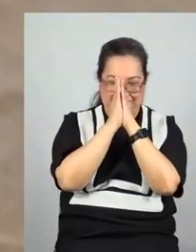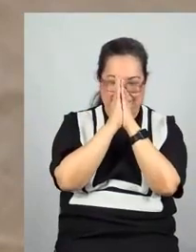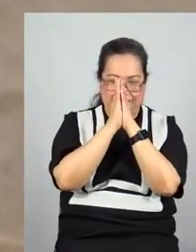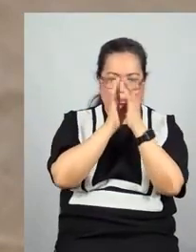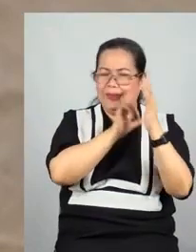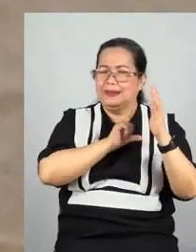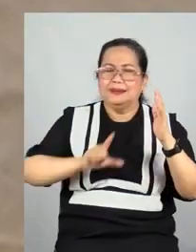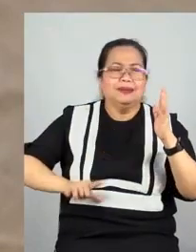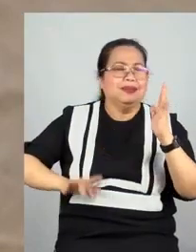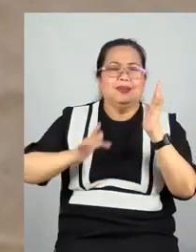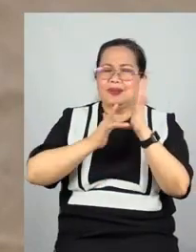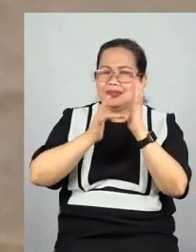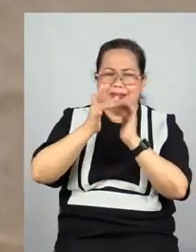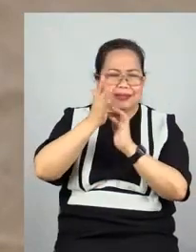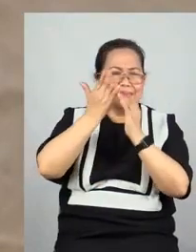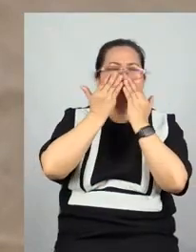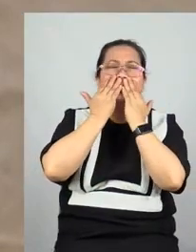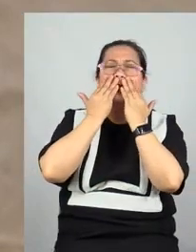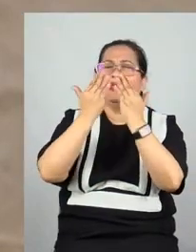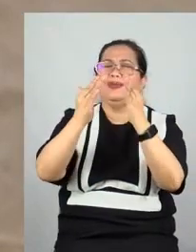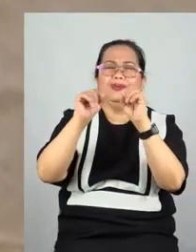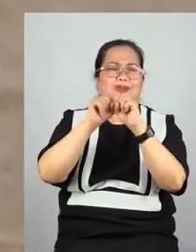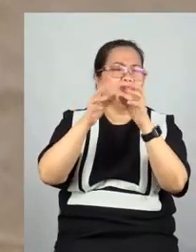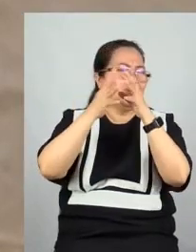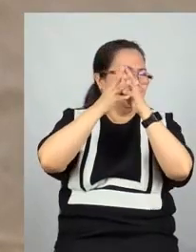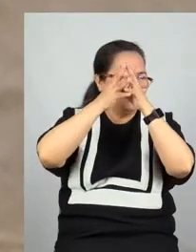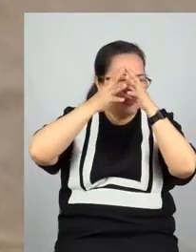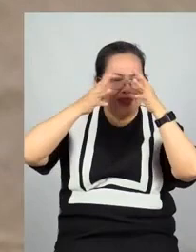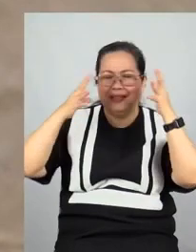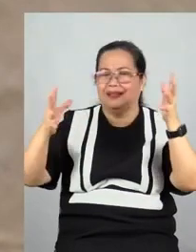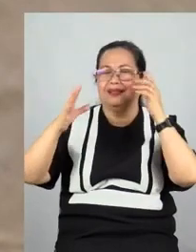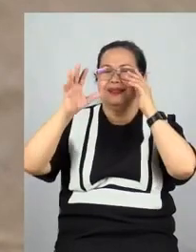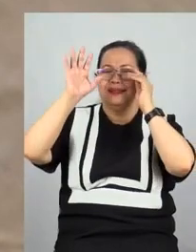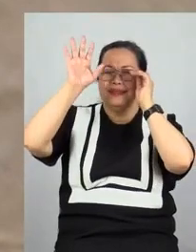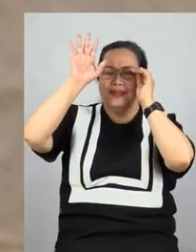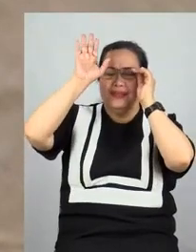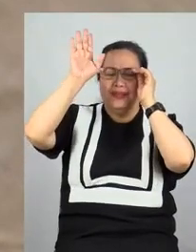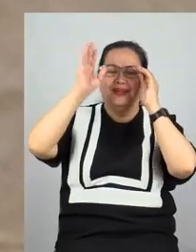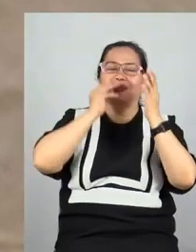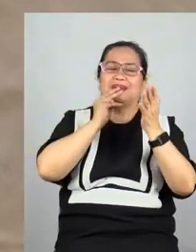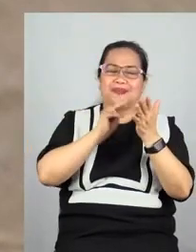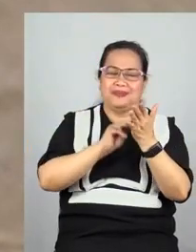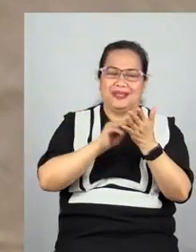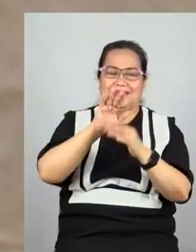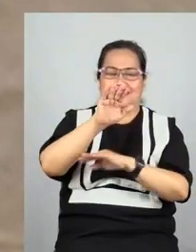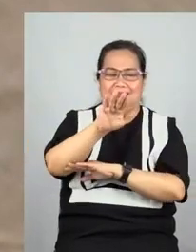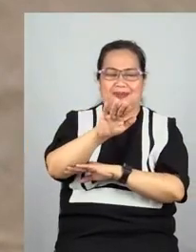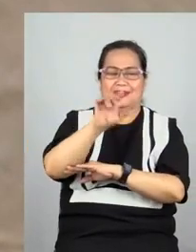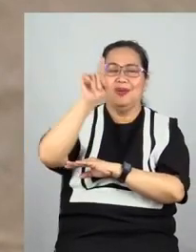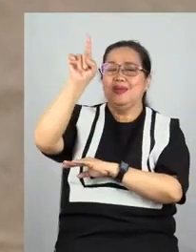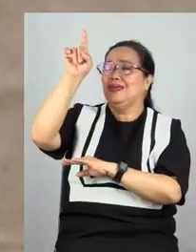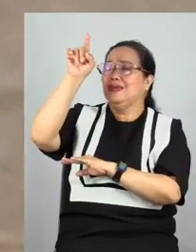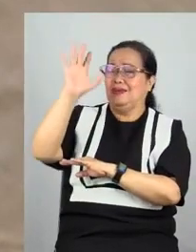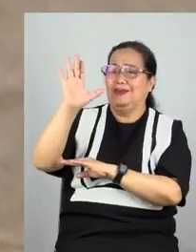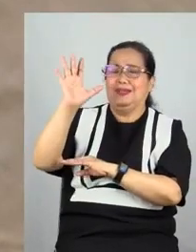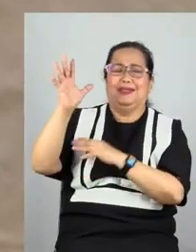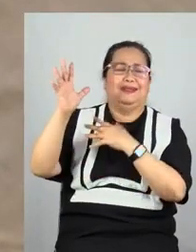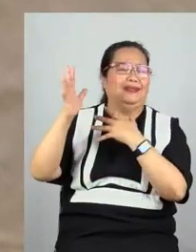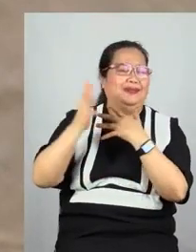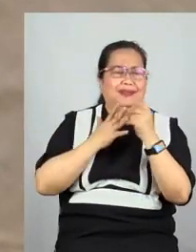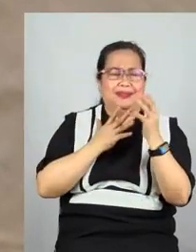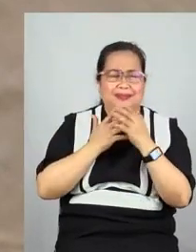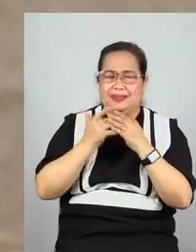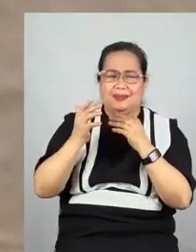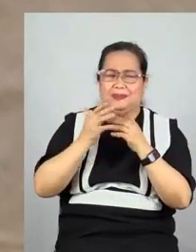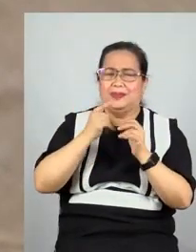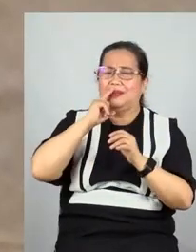Panginoon, marami pong salamat sa inyong mensahe sa amin ngayong hapong ito, na kahit kayo